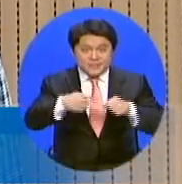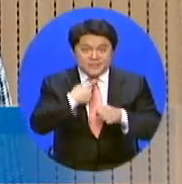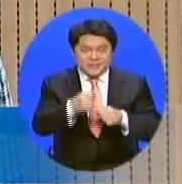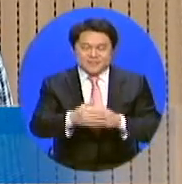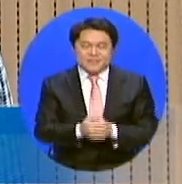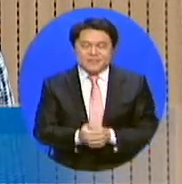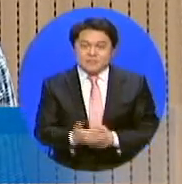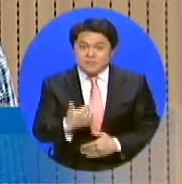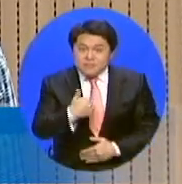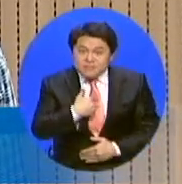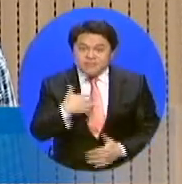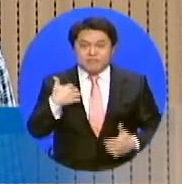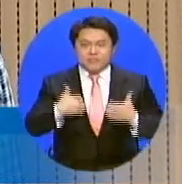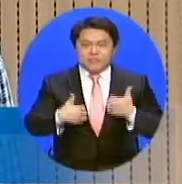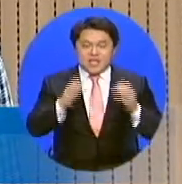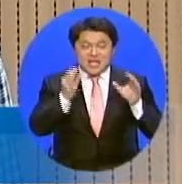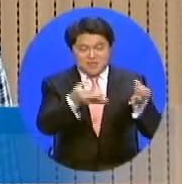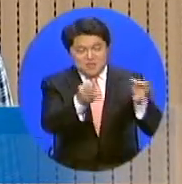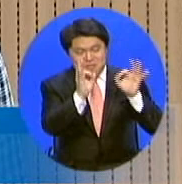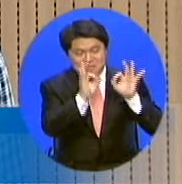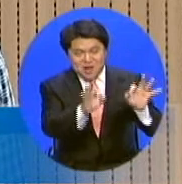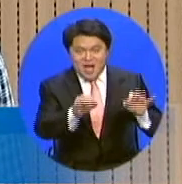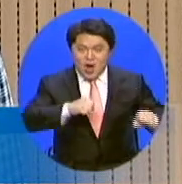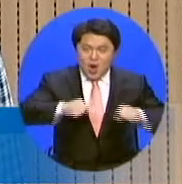애들이 할바바하고 그 다음에